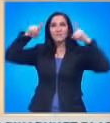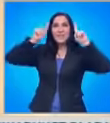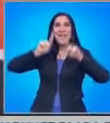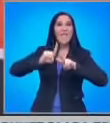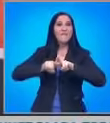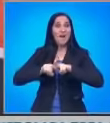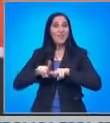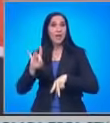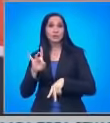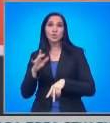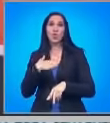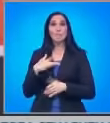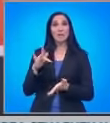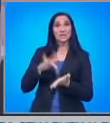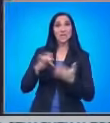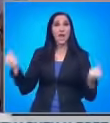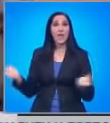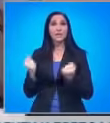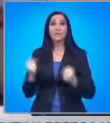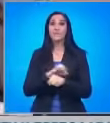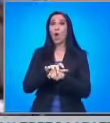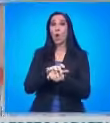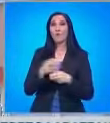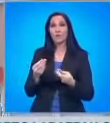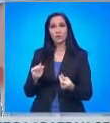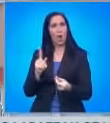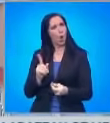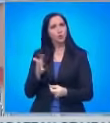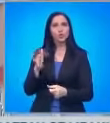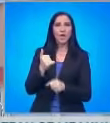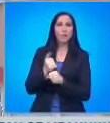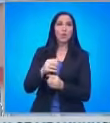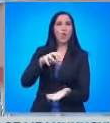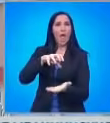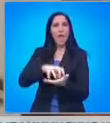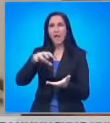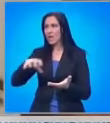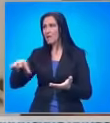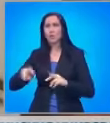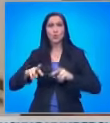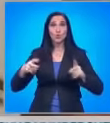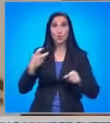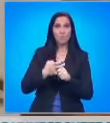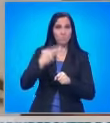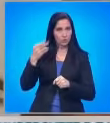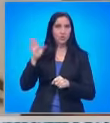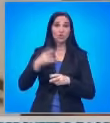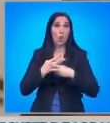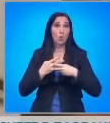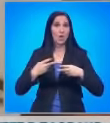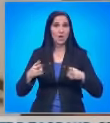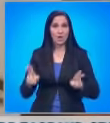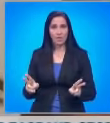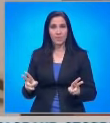Рилски ще бъде обособен център за интензивна COVID-грижа, в който ще работят екипи от други болници. Ще се открият